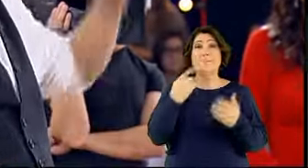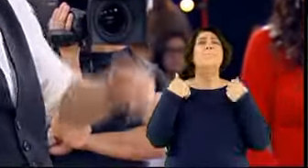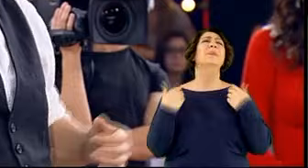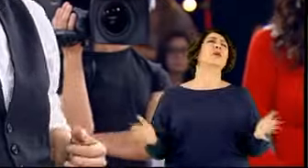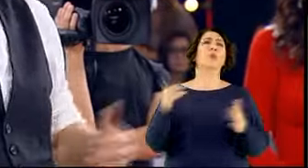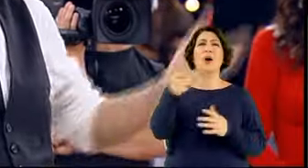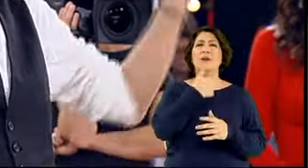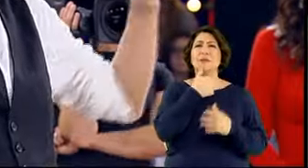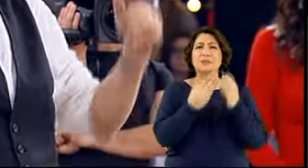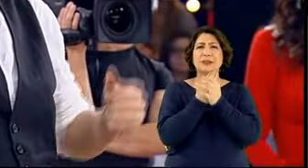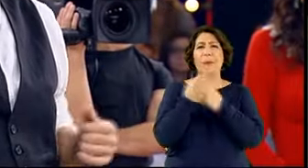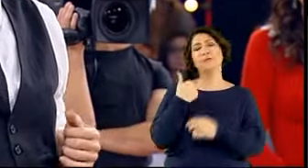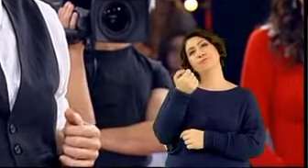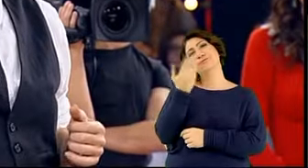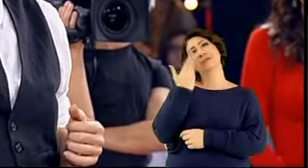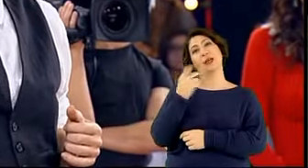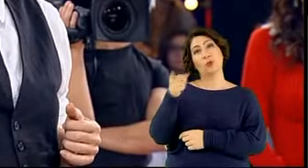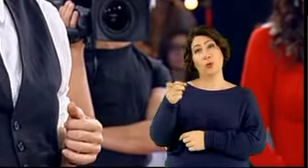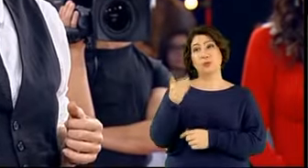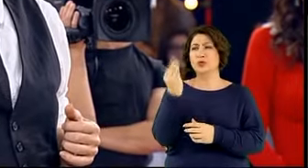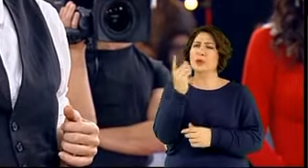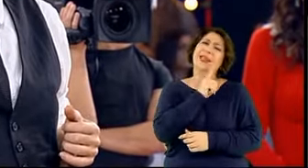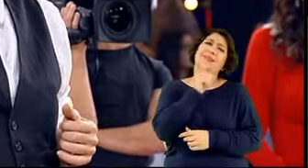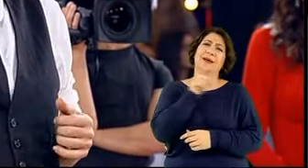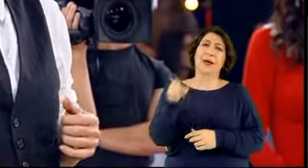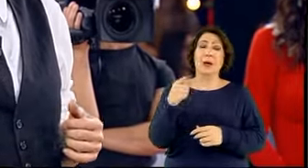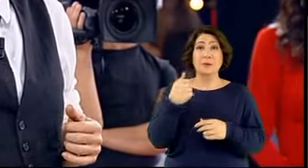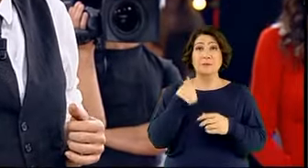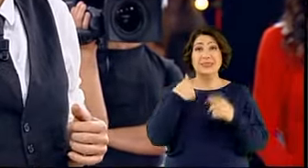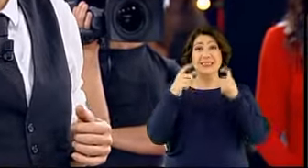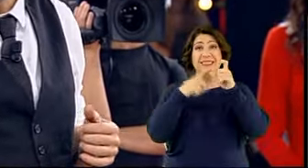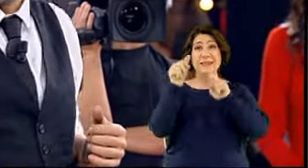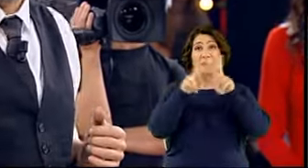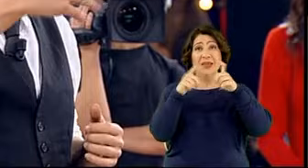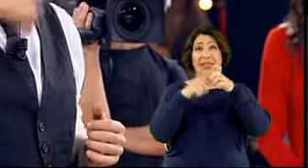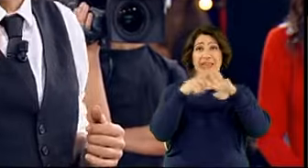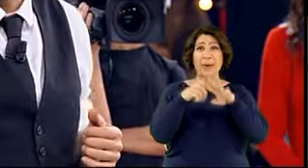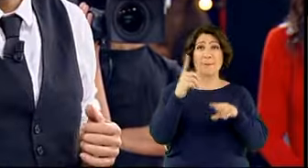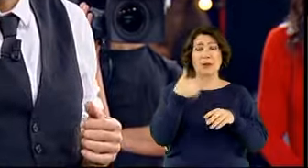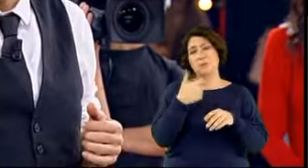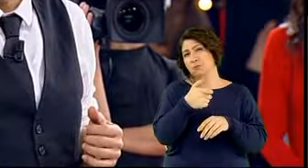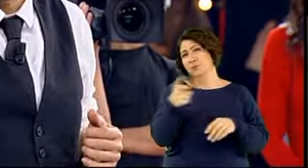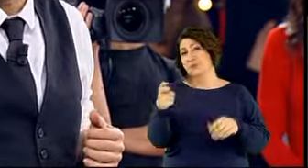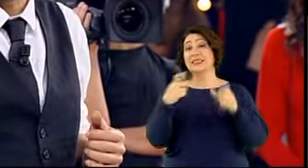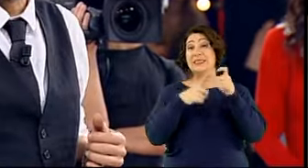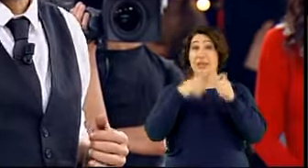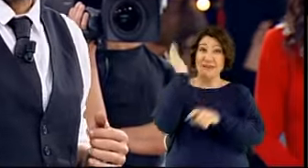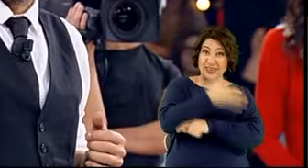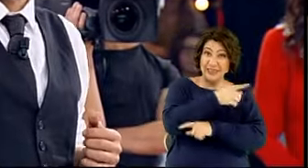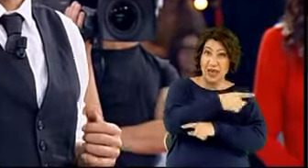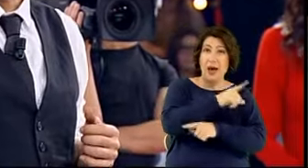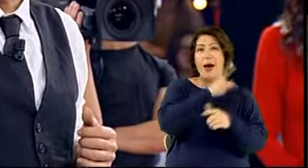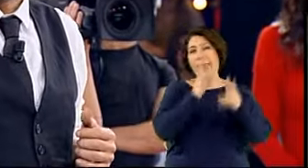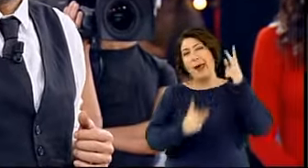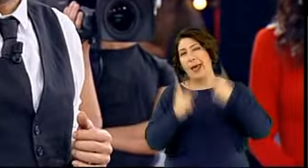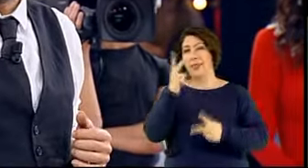bayılıyorum bu adama. Sabahlara bakıyorum. Çok tatlı. Bizim Simge'ye de bakıyorum. Böyle bir tarıyorum. En çok Simge'ye bakıyorum.